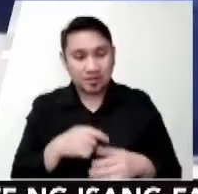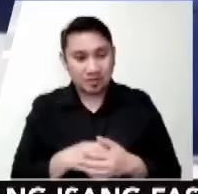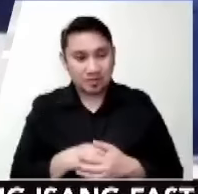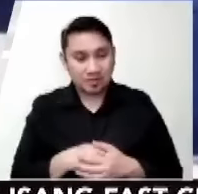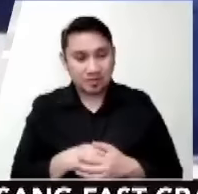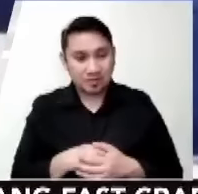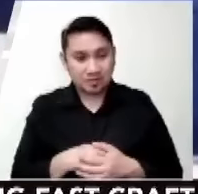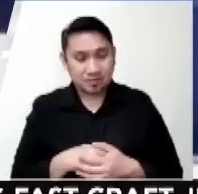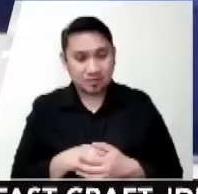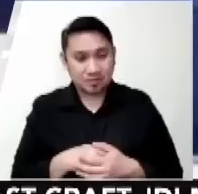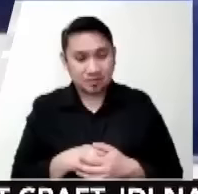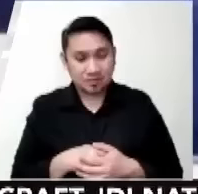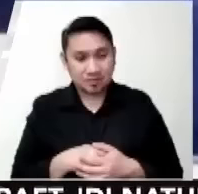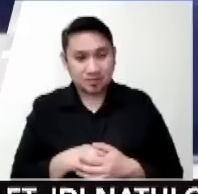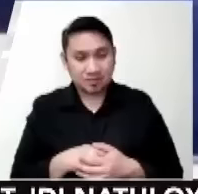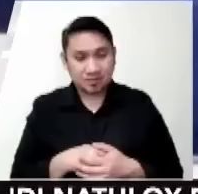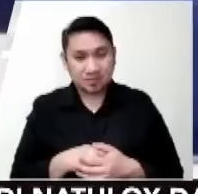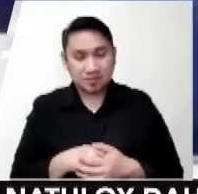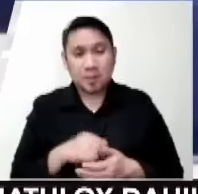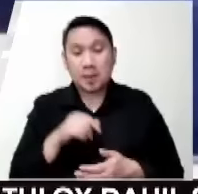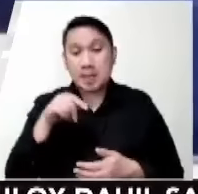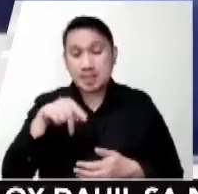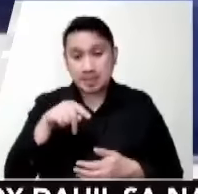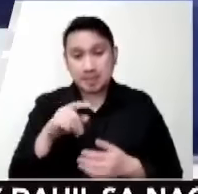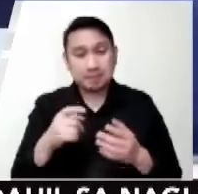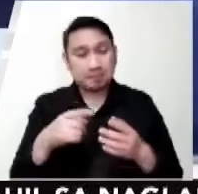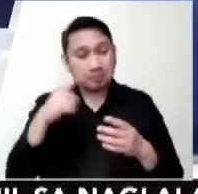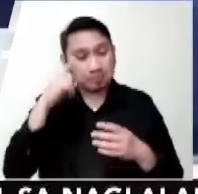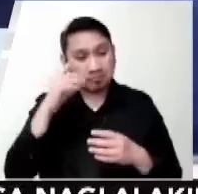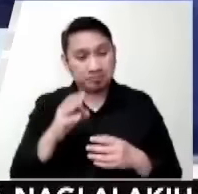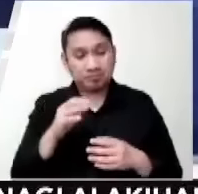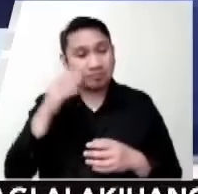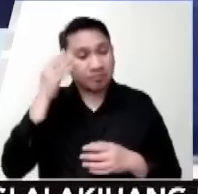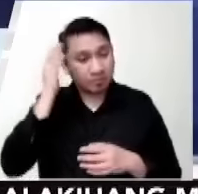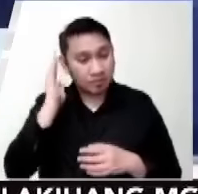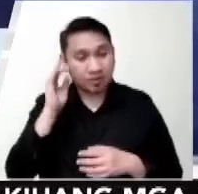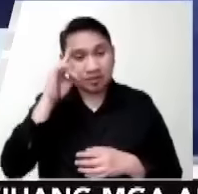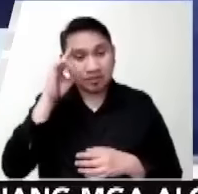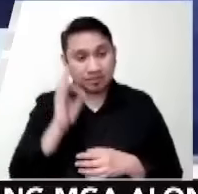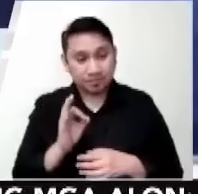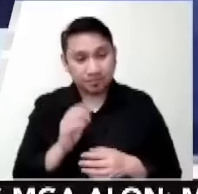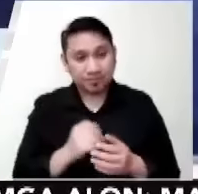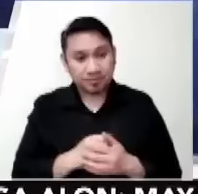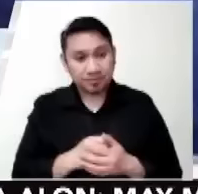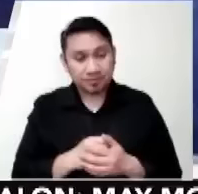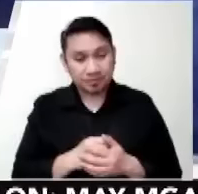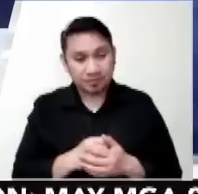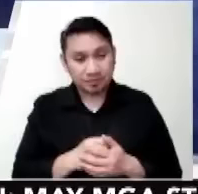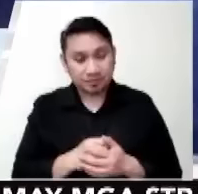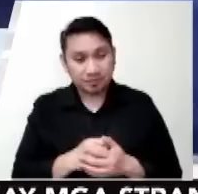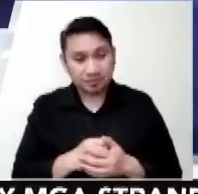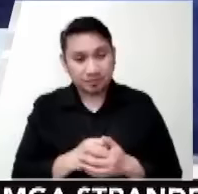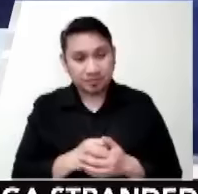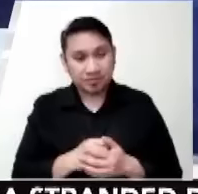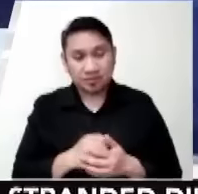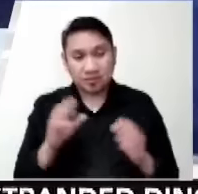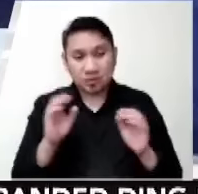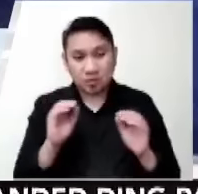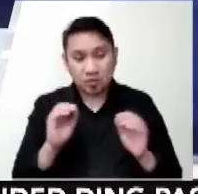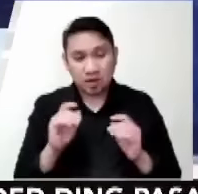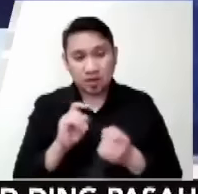of Appeals decides to find that the appealed decision is irremediably, walang remedyo, null